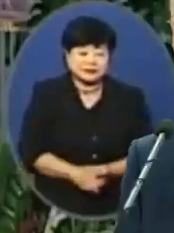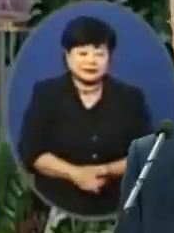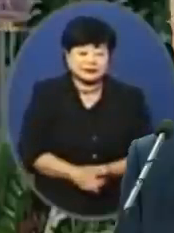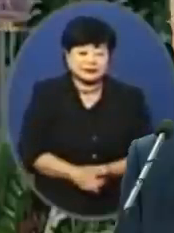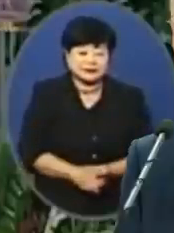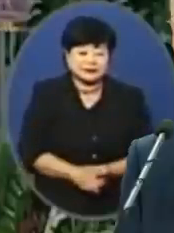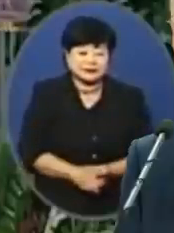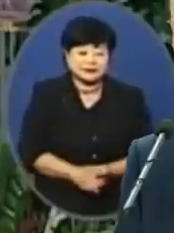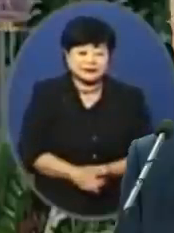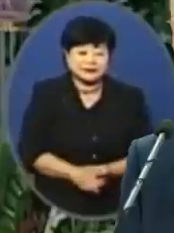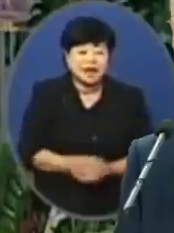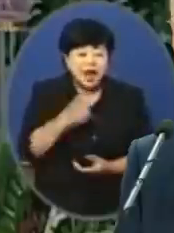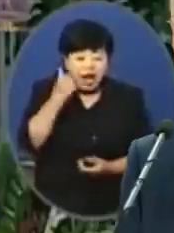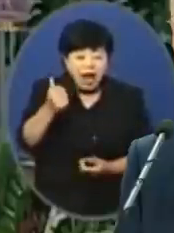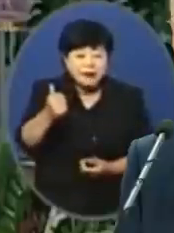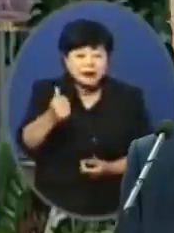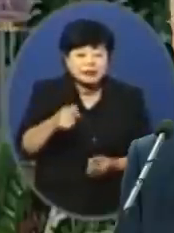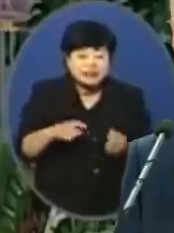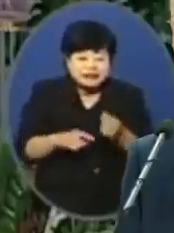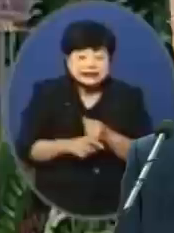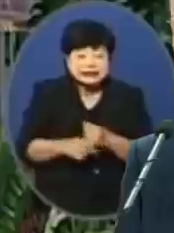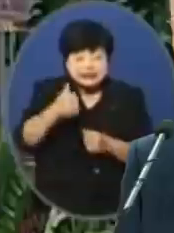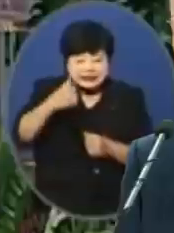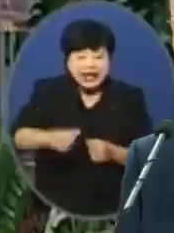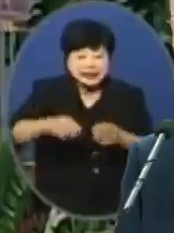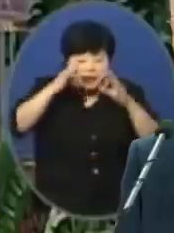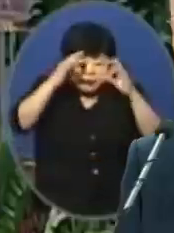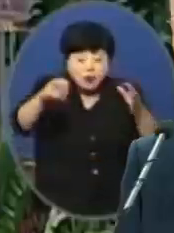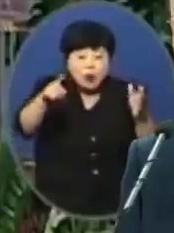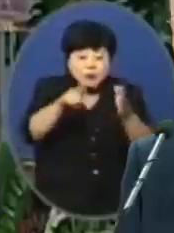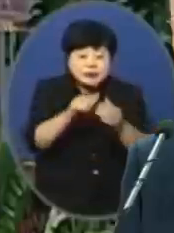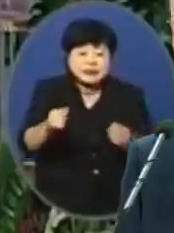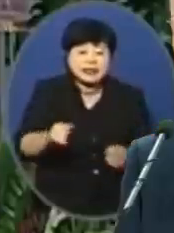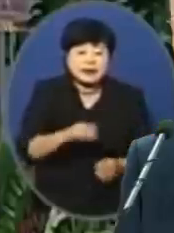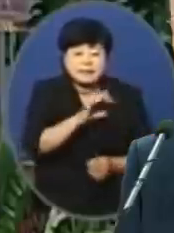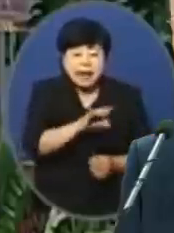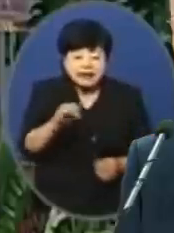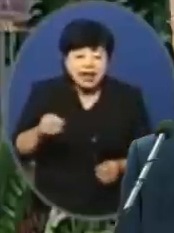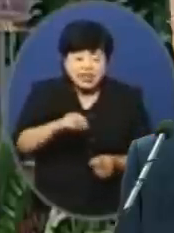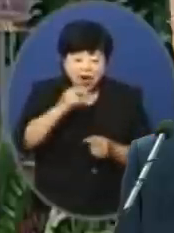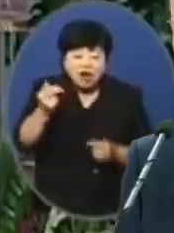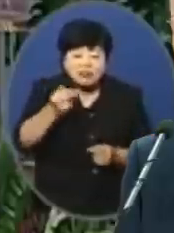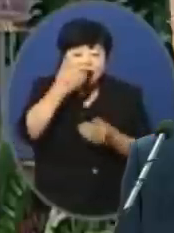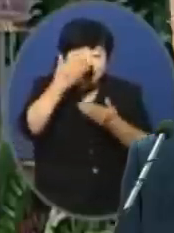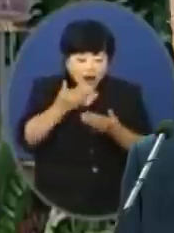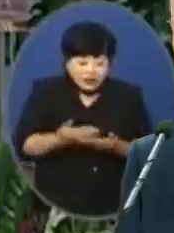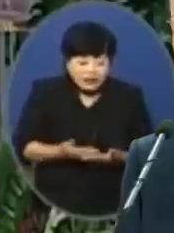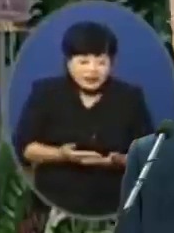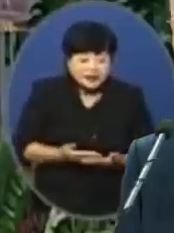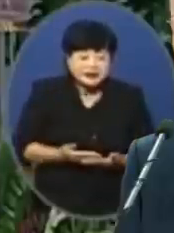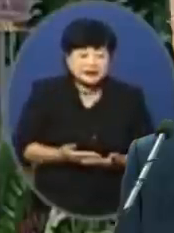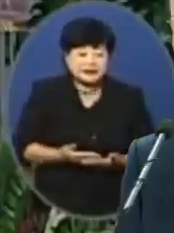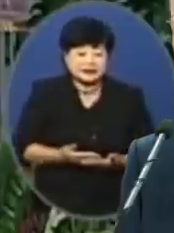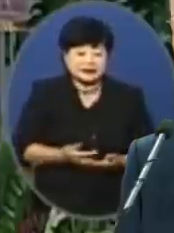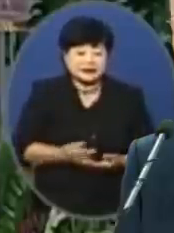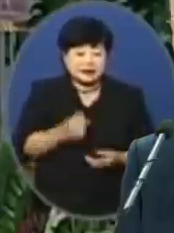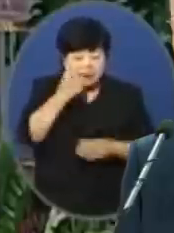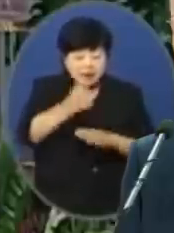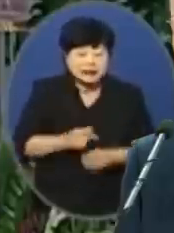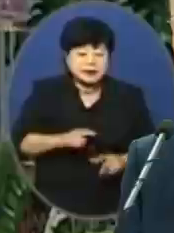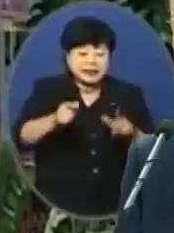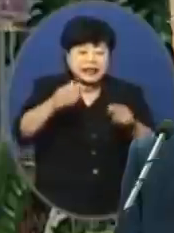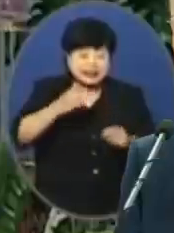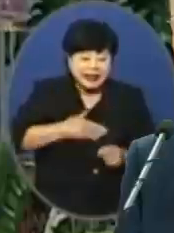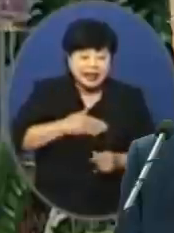읽어볼까요? 내 아버지의 뜻은 아들을 보고 믿는 자마다 영생을 얻는 이것이 마지막